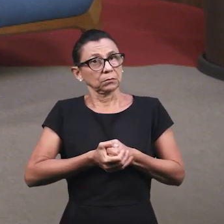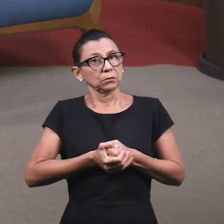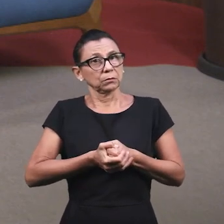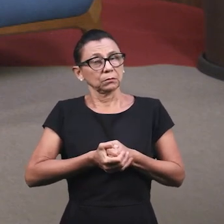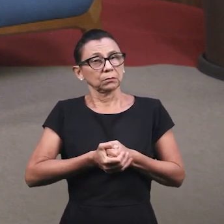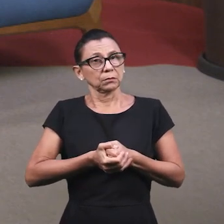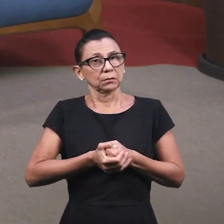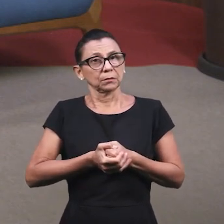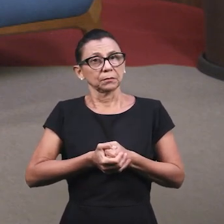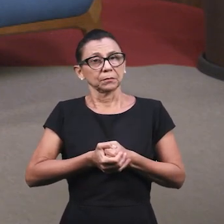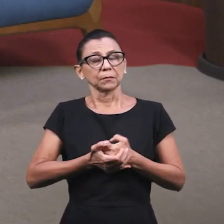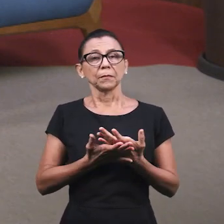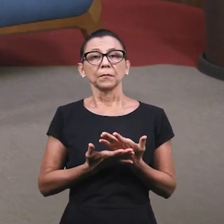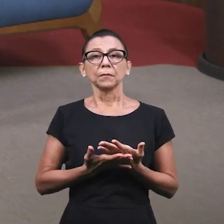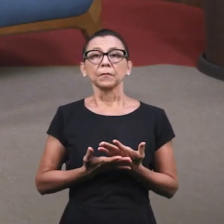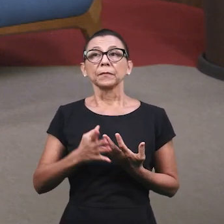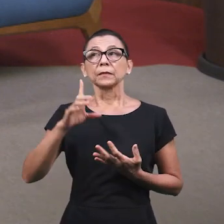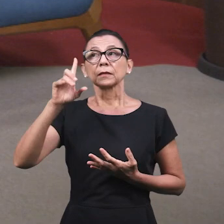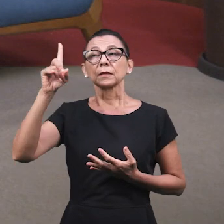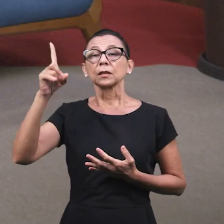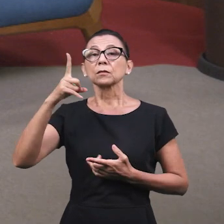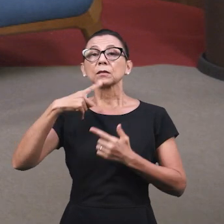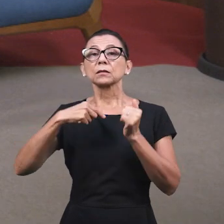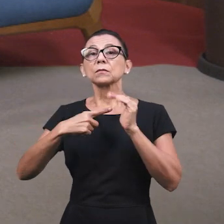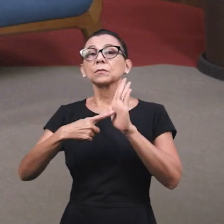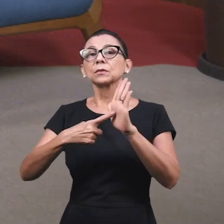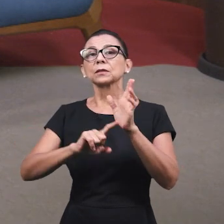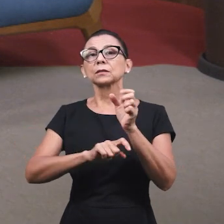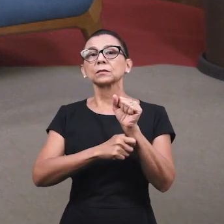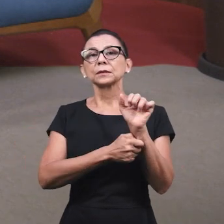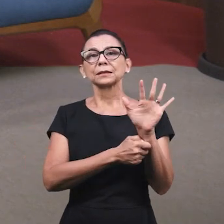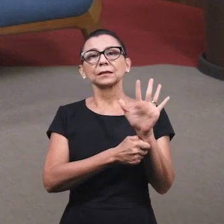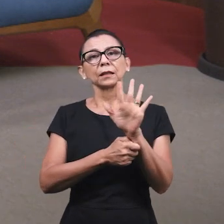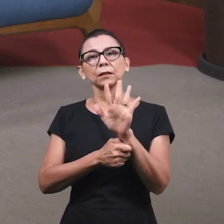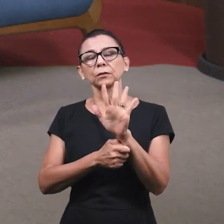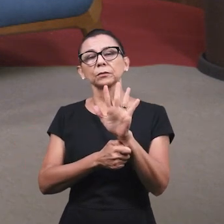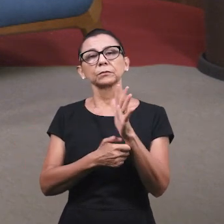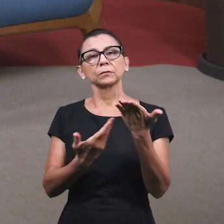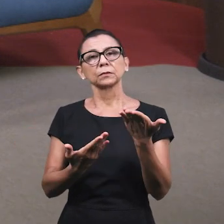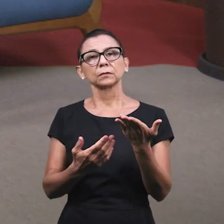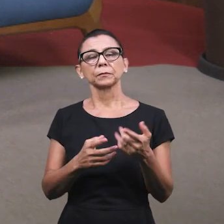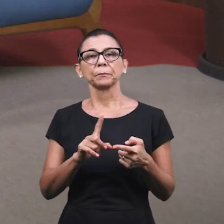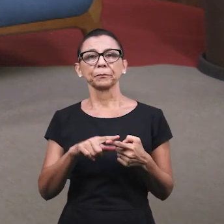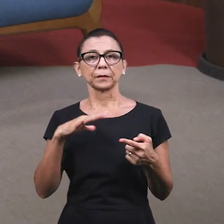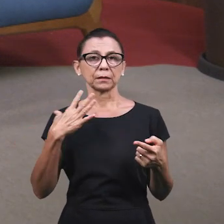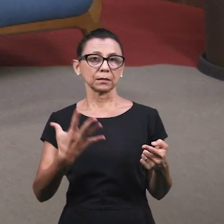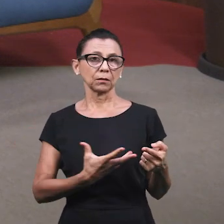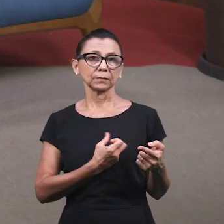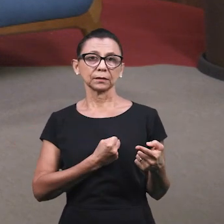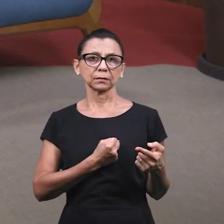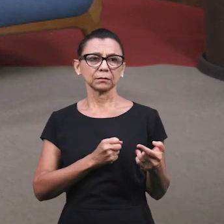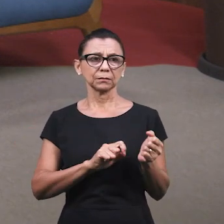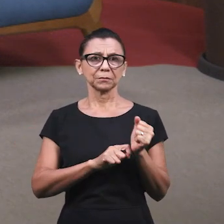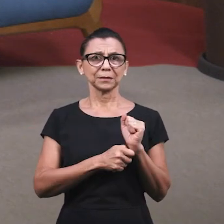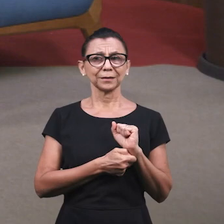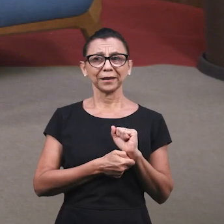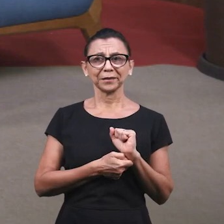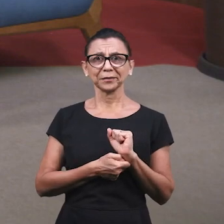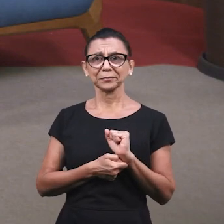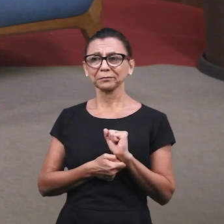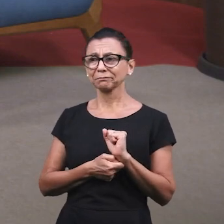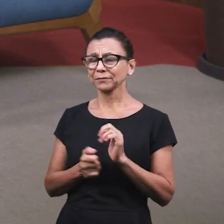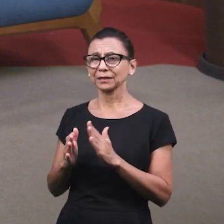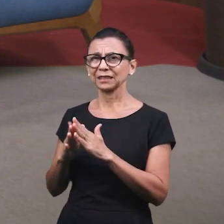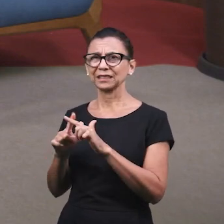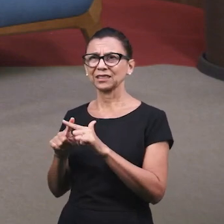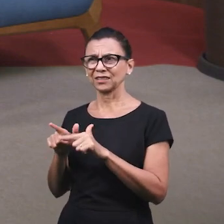était occulté. Donc, maintenant, Dieu, il veut montrer à l'homme ces mystères. Le salut est un mystère,